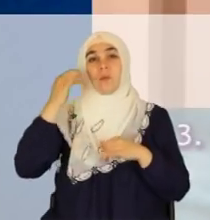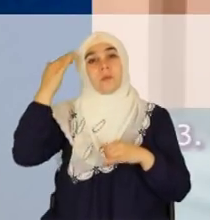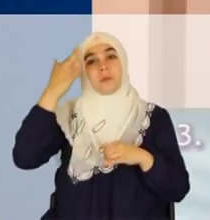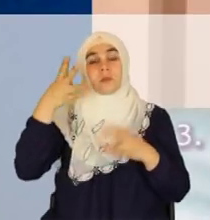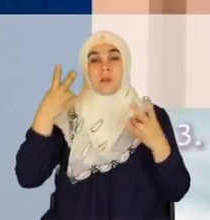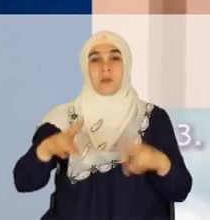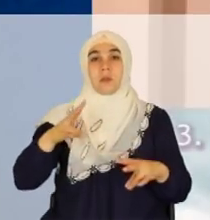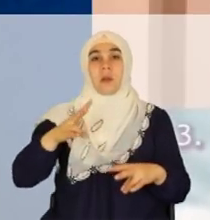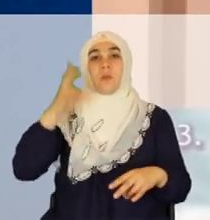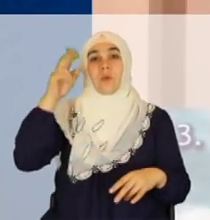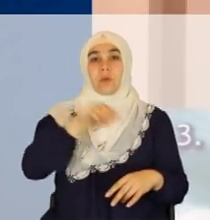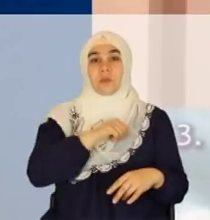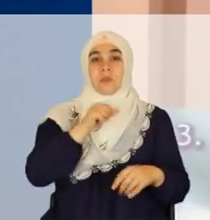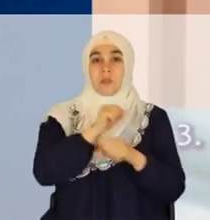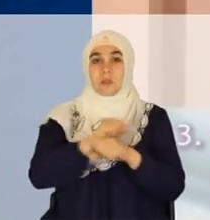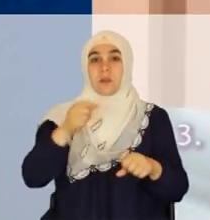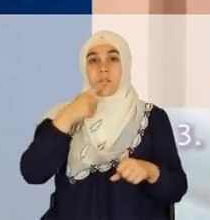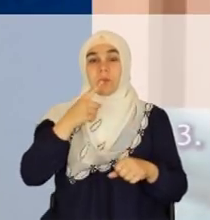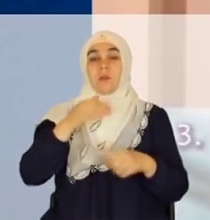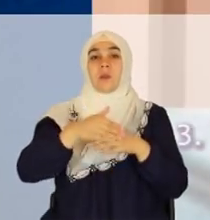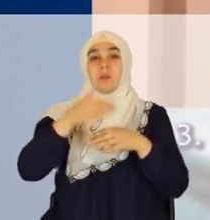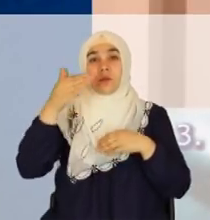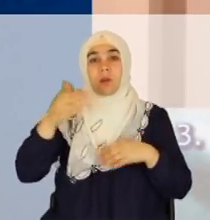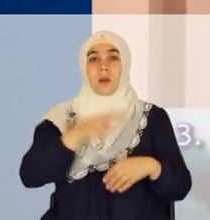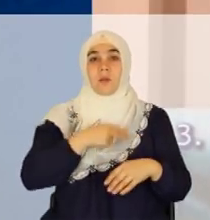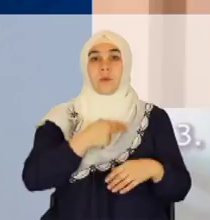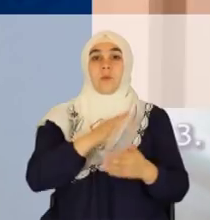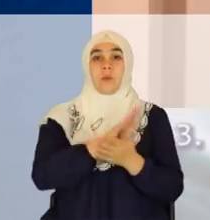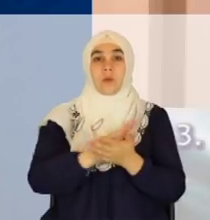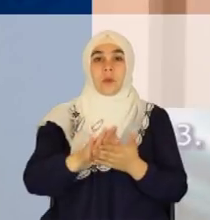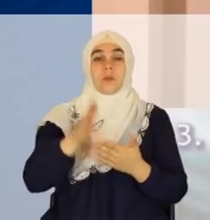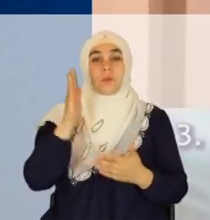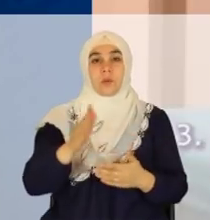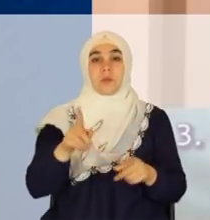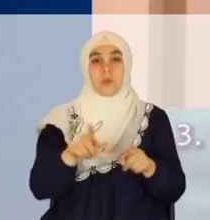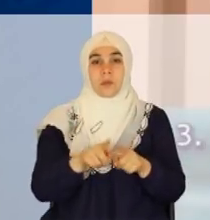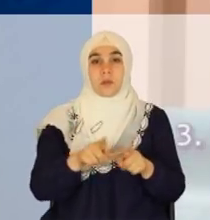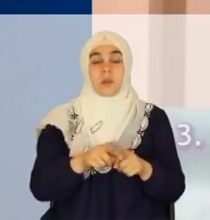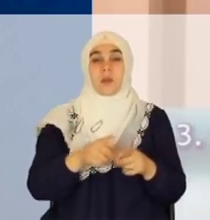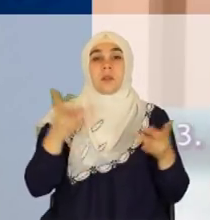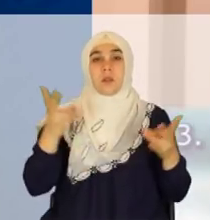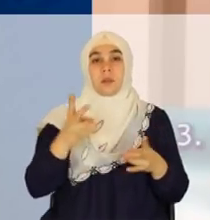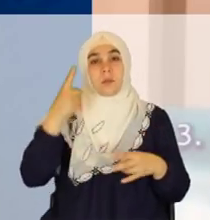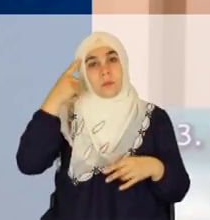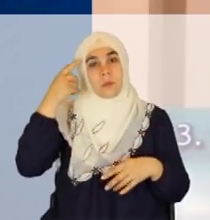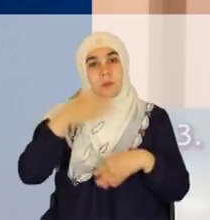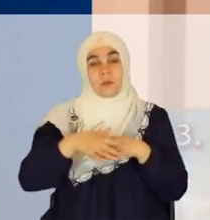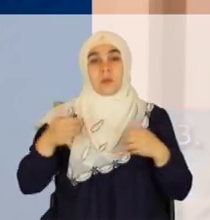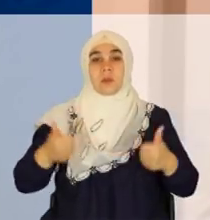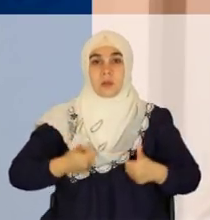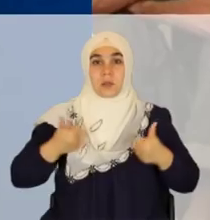qilmaydi. Alloh bilan qilgan narsalardan uzoq bo'lsin qalbim, qalbim poklansin deb buni keragicha men harakatim qilishim